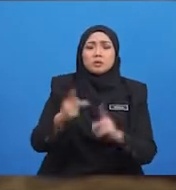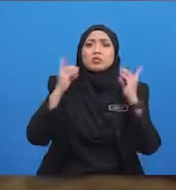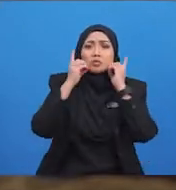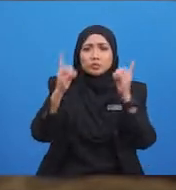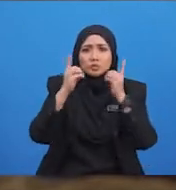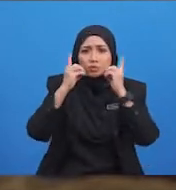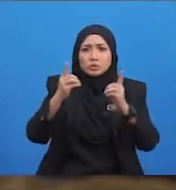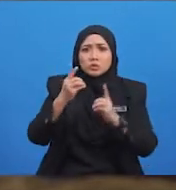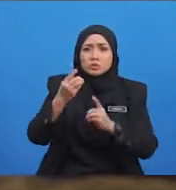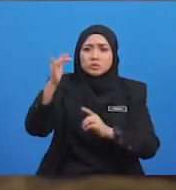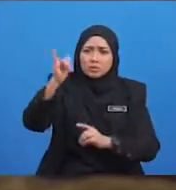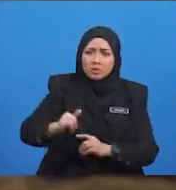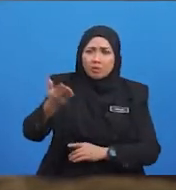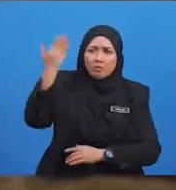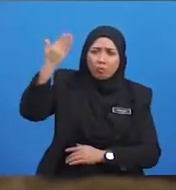yang lalu.